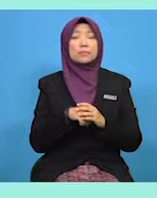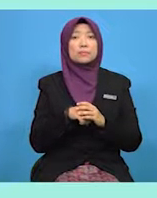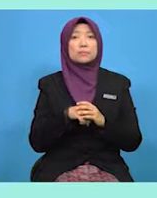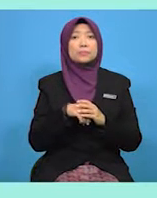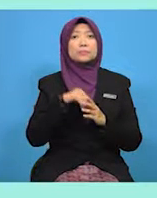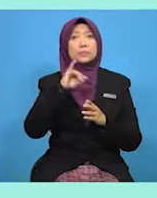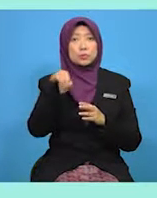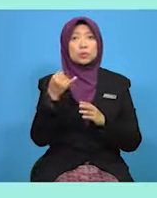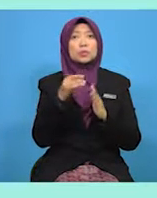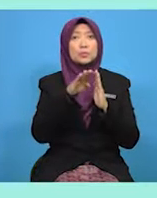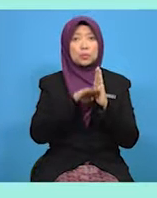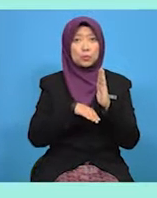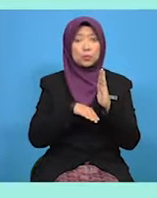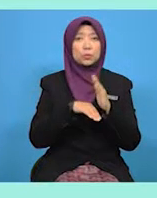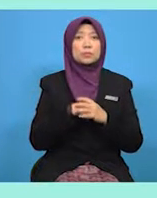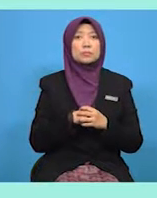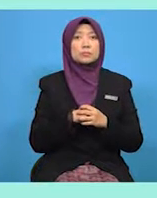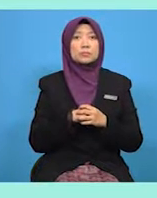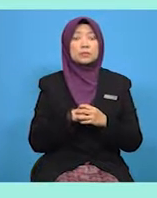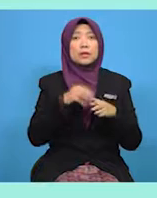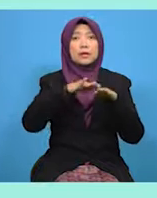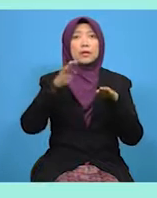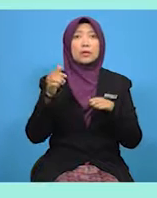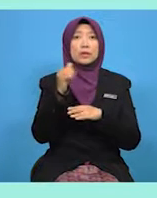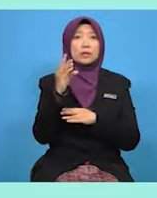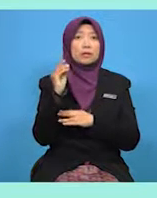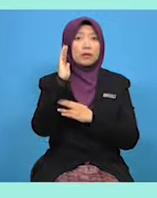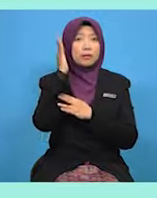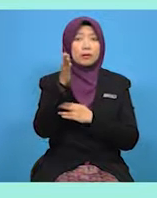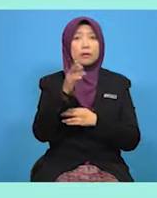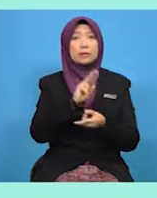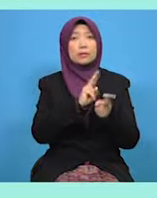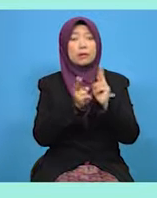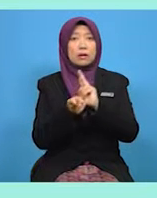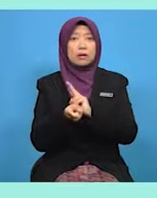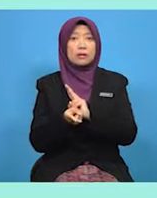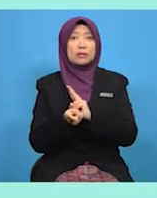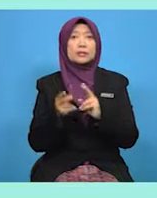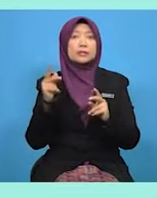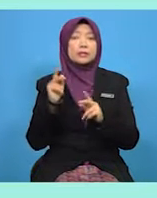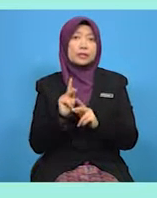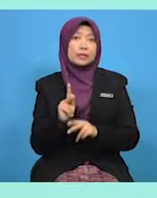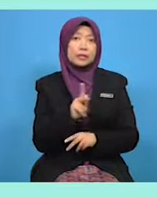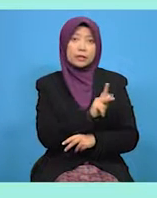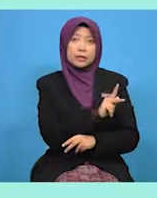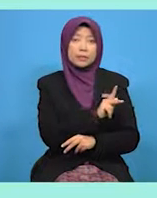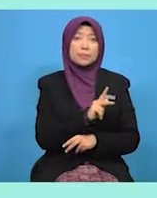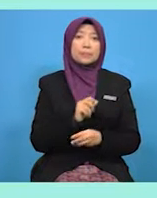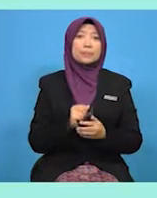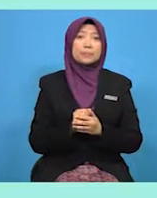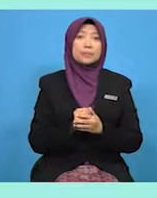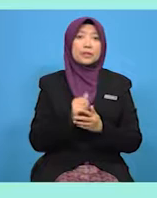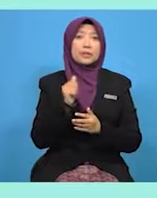juga berkurang. Kelo AD akan beralih ke kiri dari AD kosong